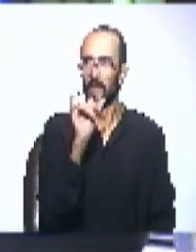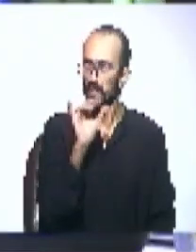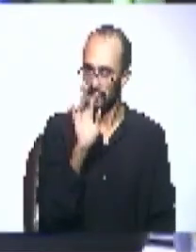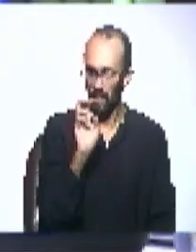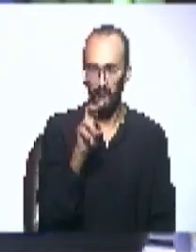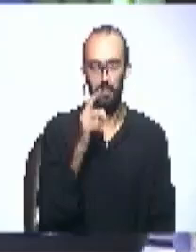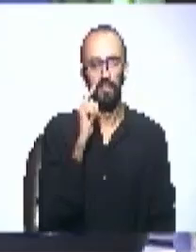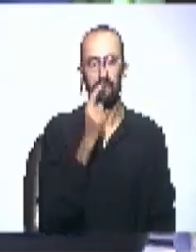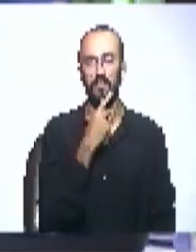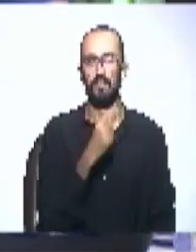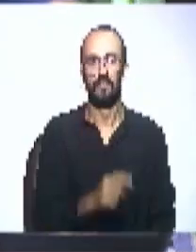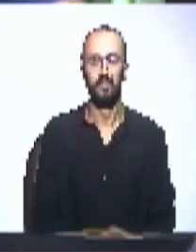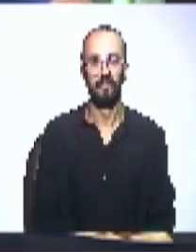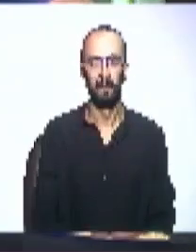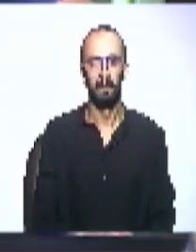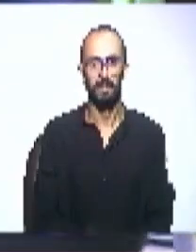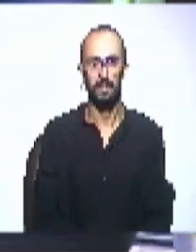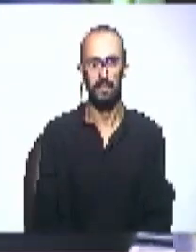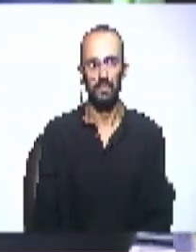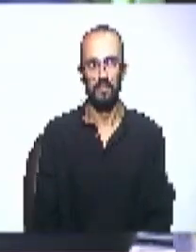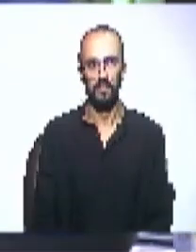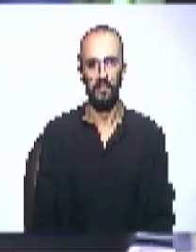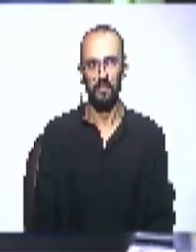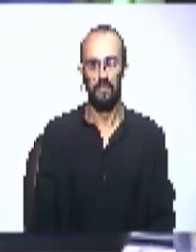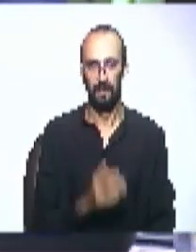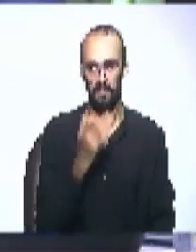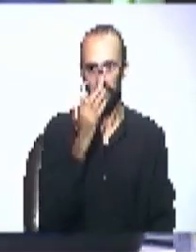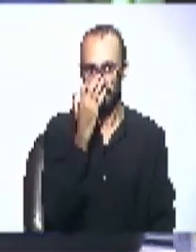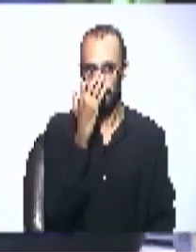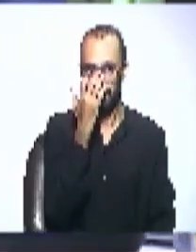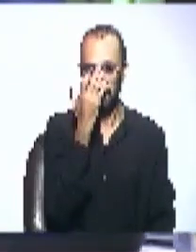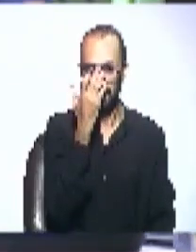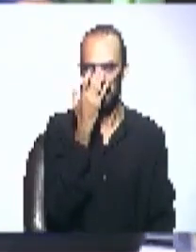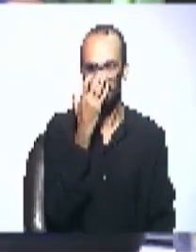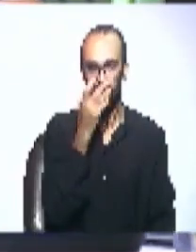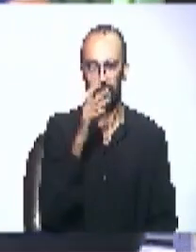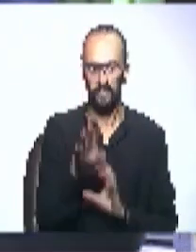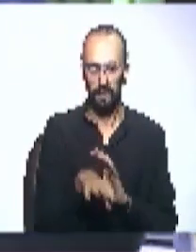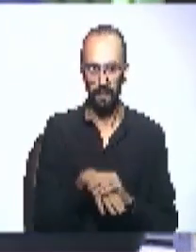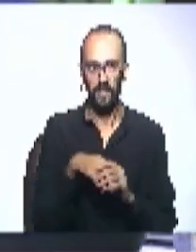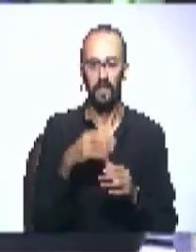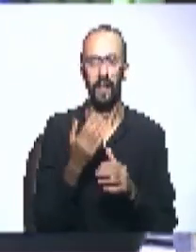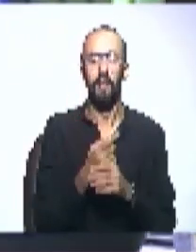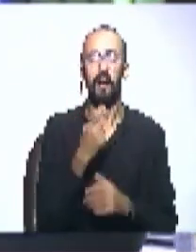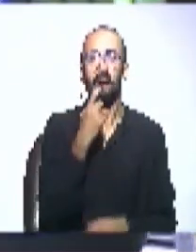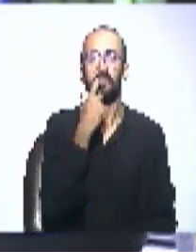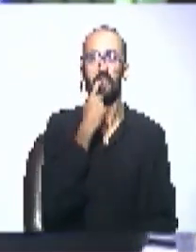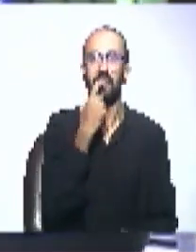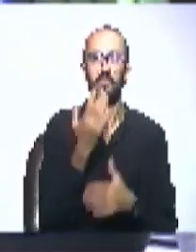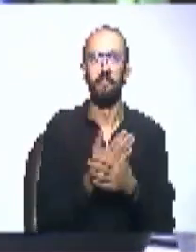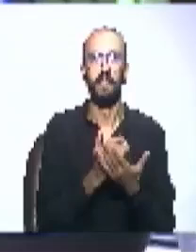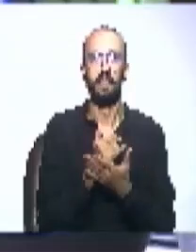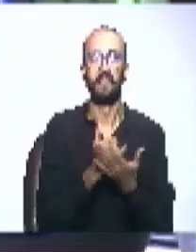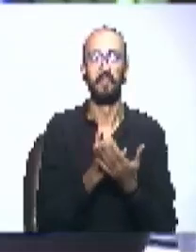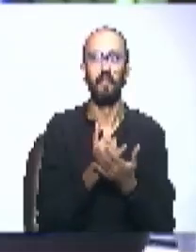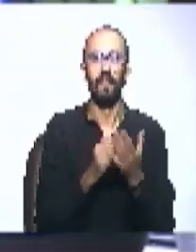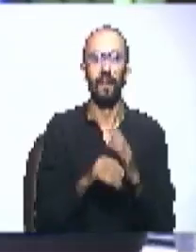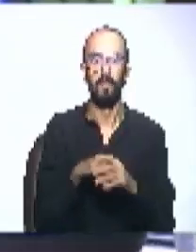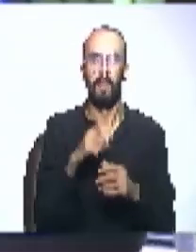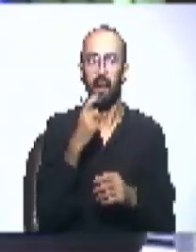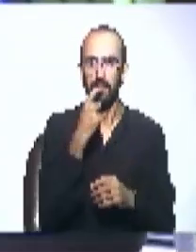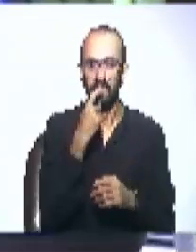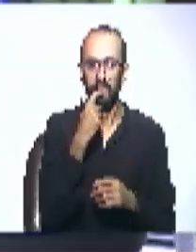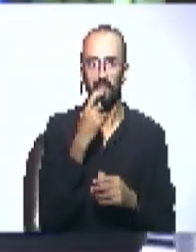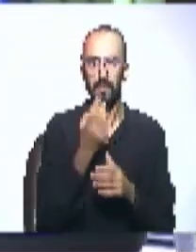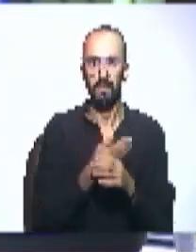خالص طيب بالنسبه للمدارس يا ريت حضرتك تعمل عصير للمدارس عشان انا ما